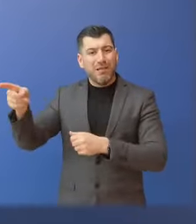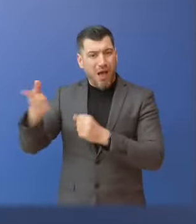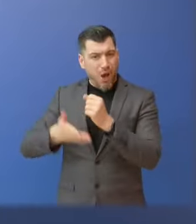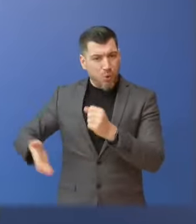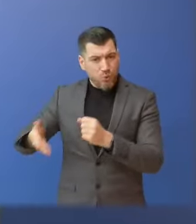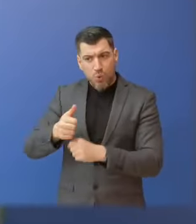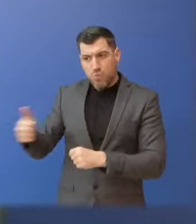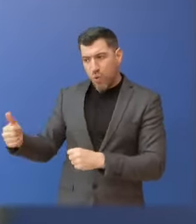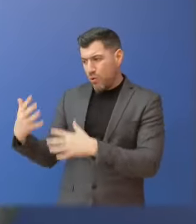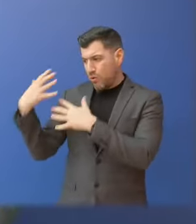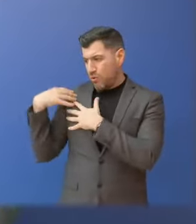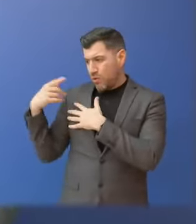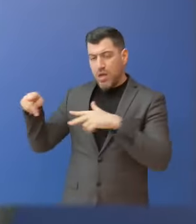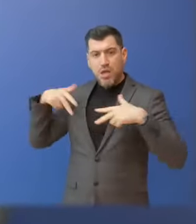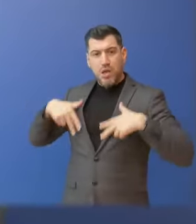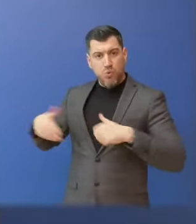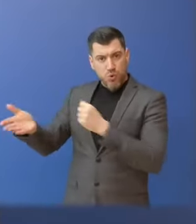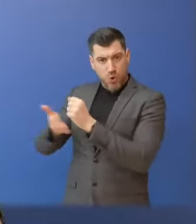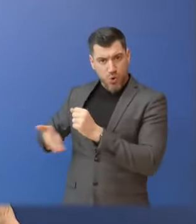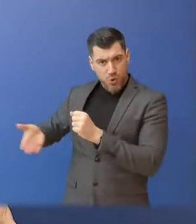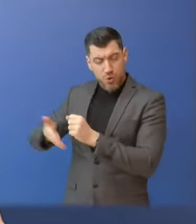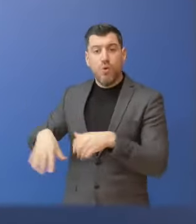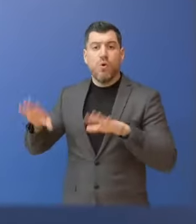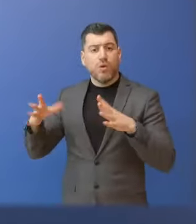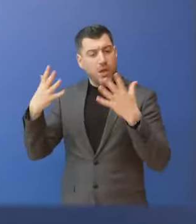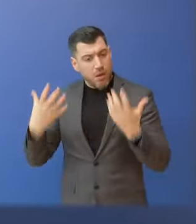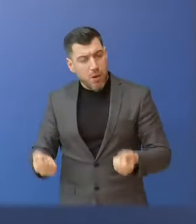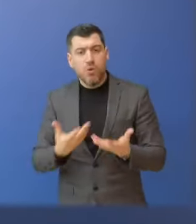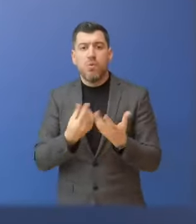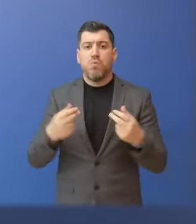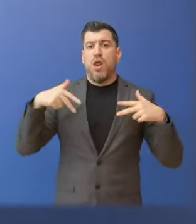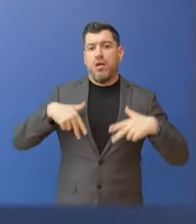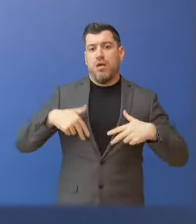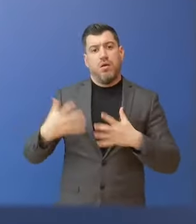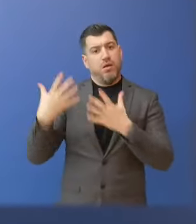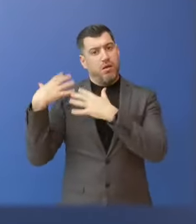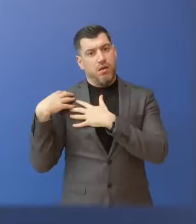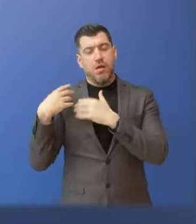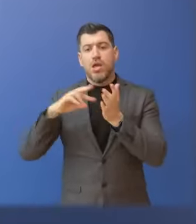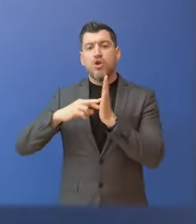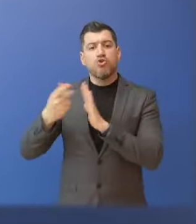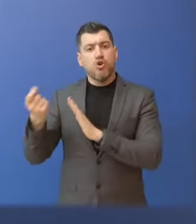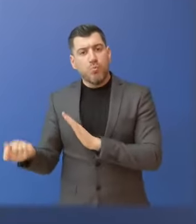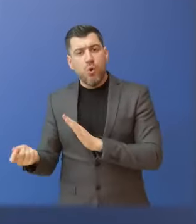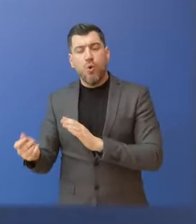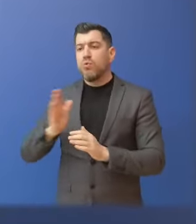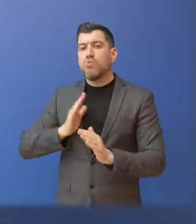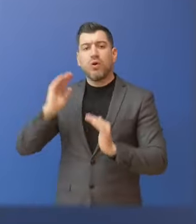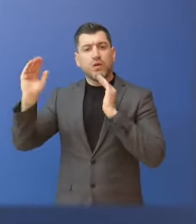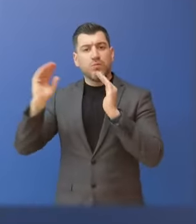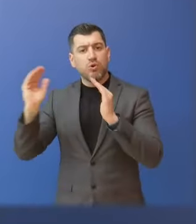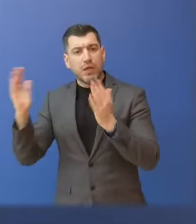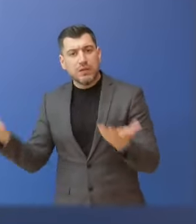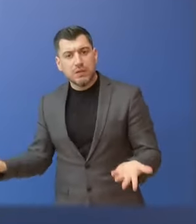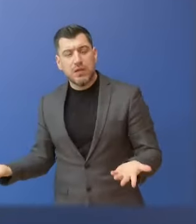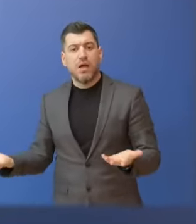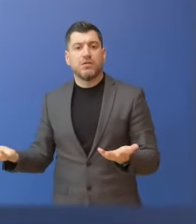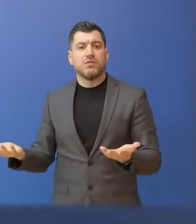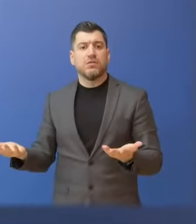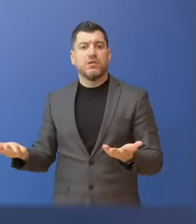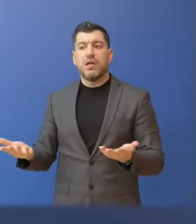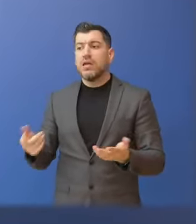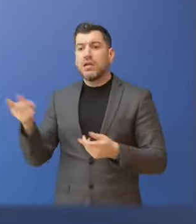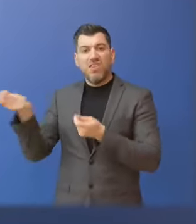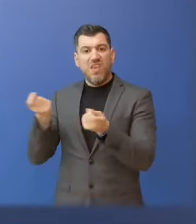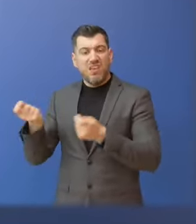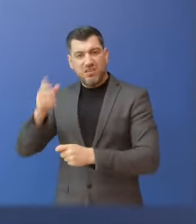οικονομίας και οικονομικών υπάρχουν ζητήματα κρατικής αρωγής αλά του υπουργείου πολιτικής προστασίας και αντιμε και διαχείρισης